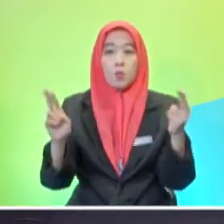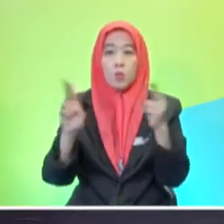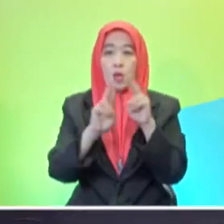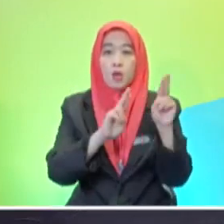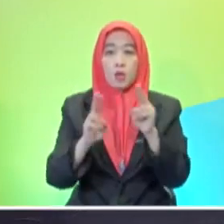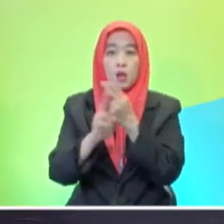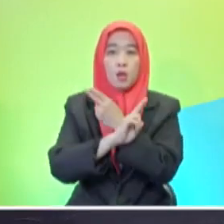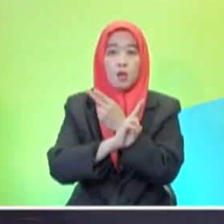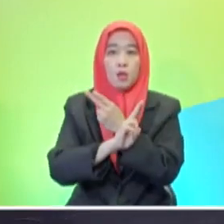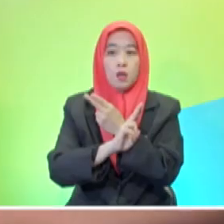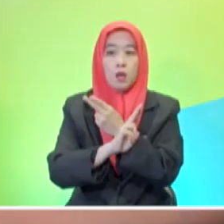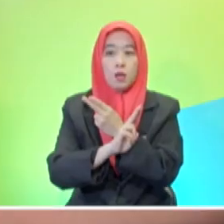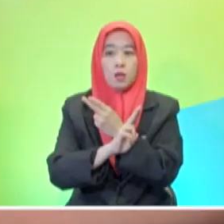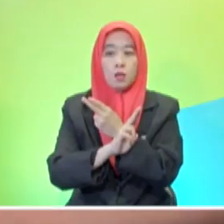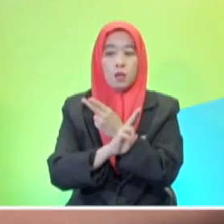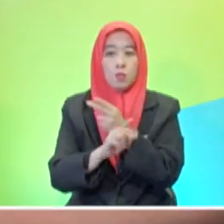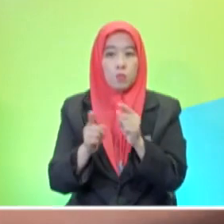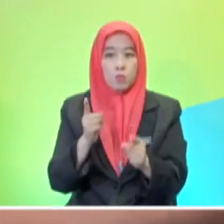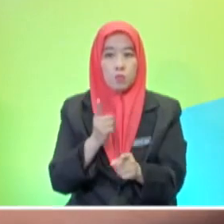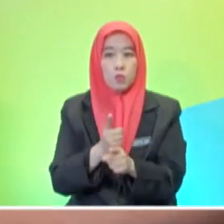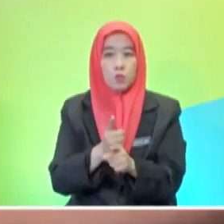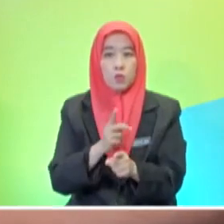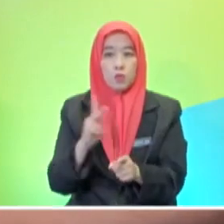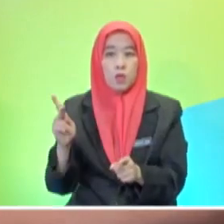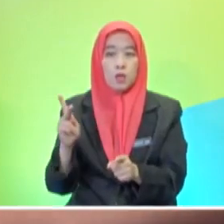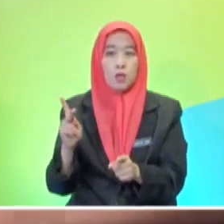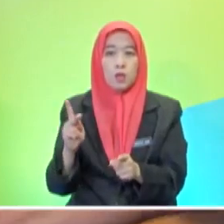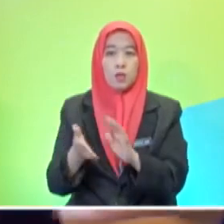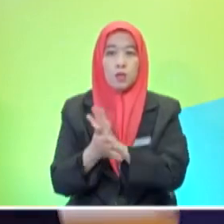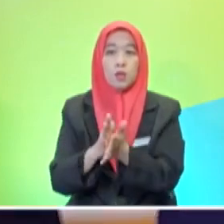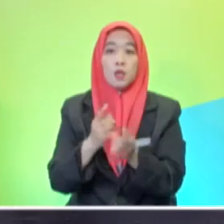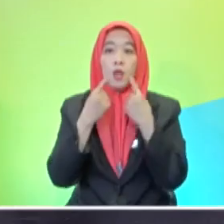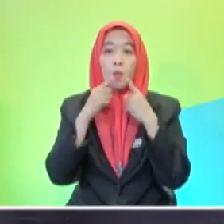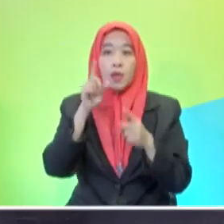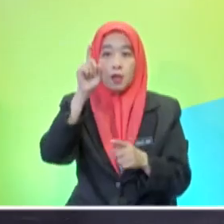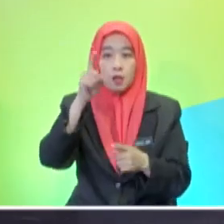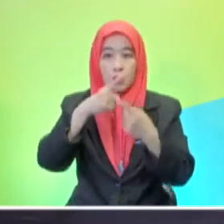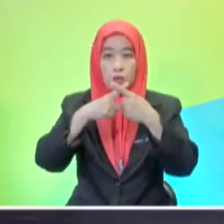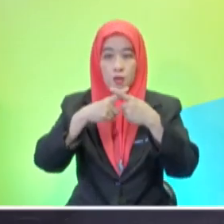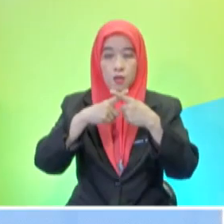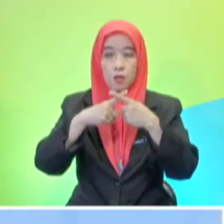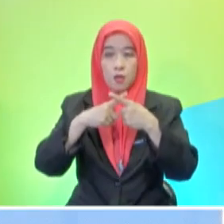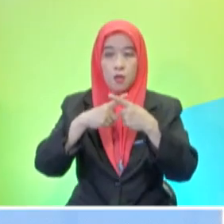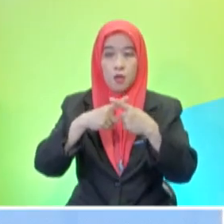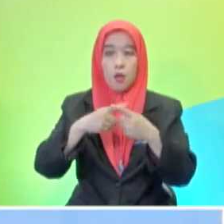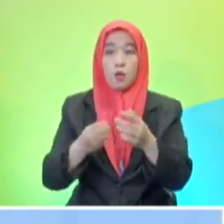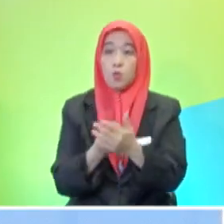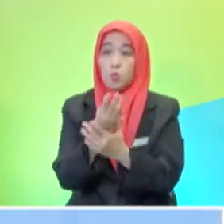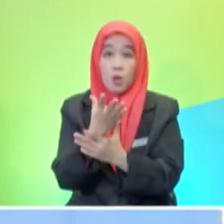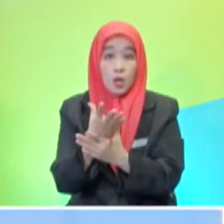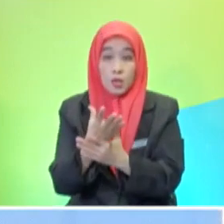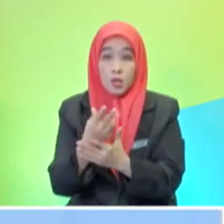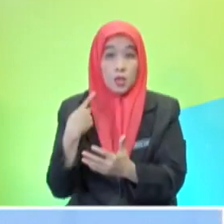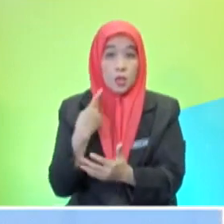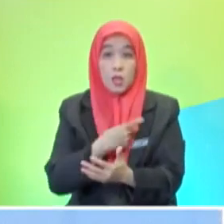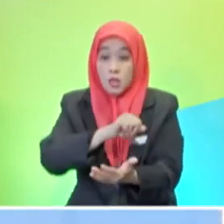perbetulkan jawapan saya. Betul. Jadi, ha. X. Salah. Okey. Okay. Dan tumbuhan sini kita siram juga tahu setiap hari. Yeah.